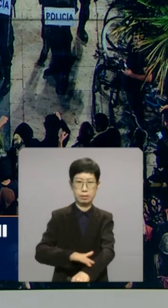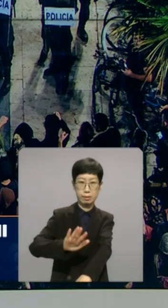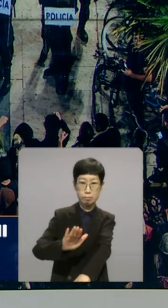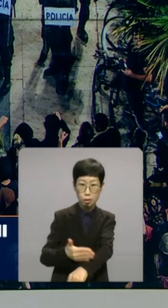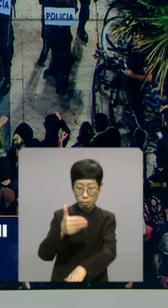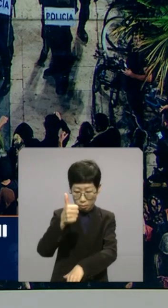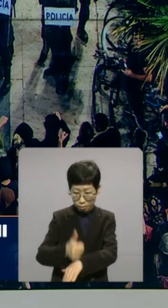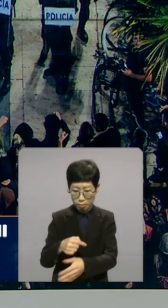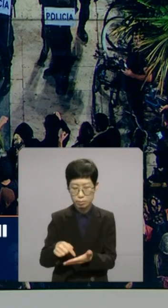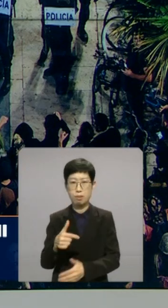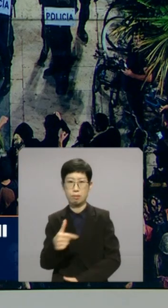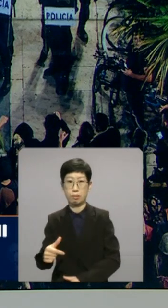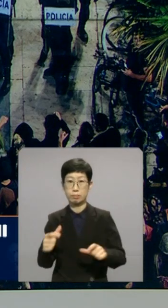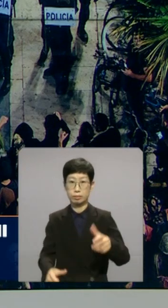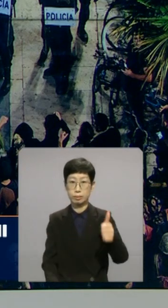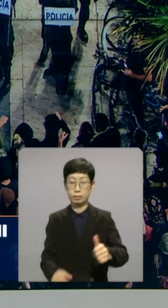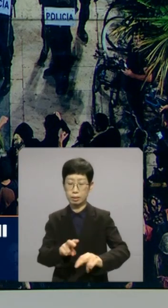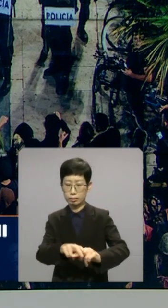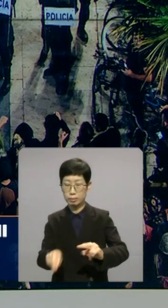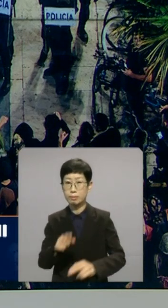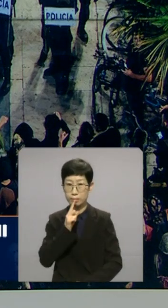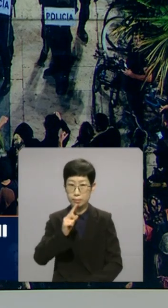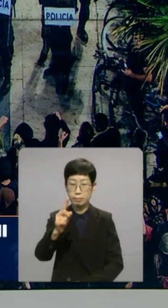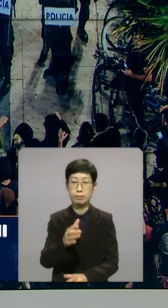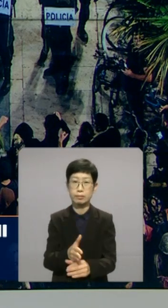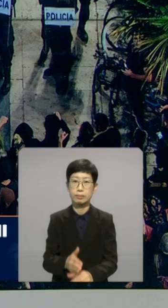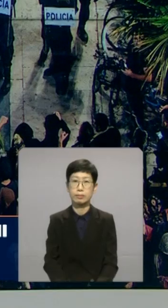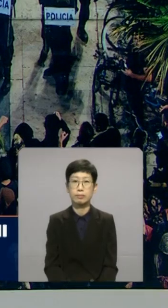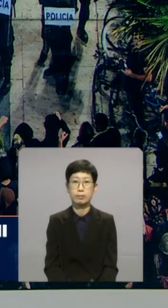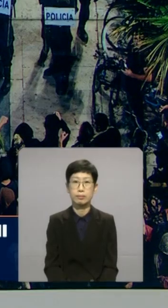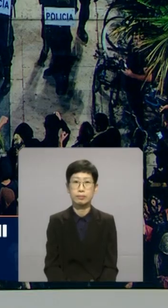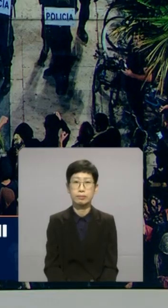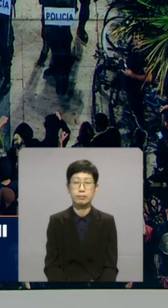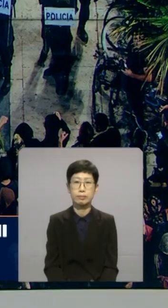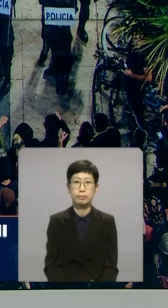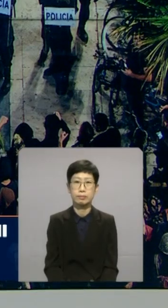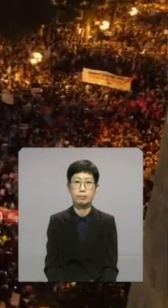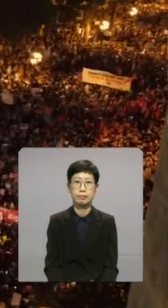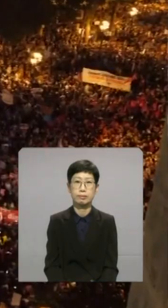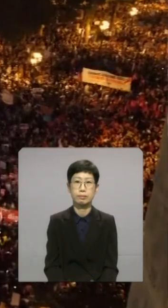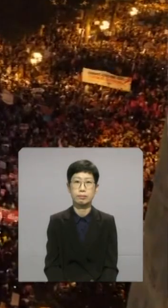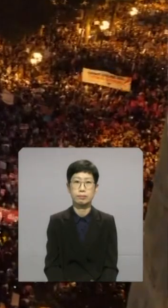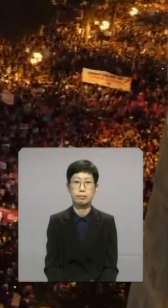피해를 키웠다며 주지사 퇴진을 요구하고 있습니다. 윤서영 월드리포터입니다.